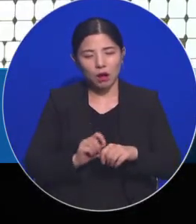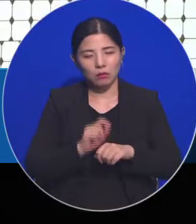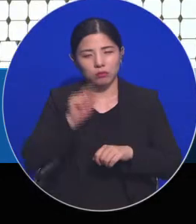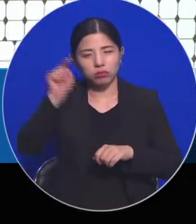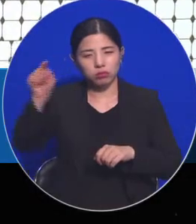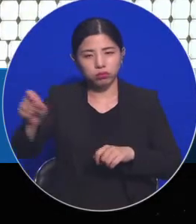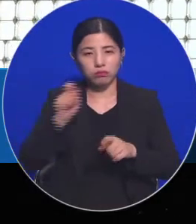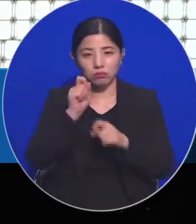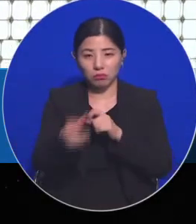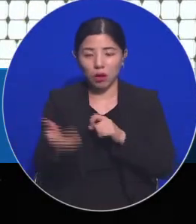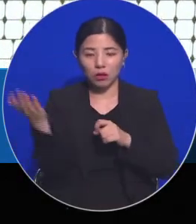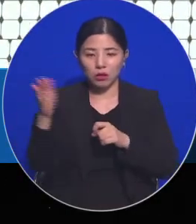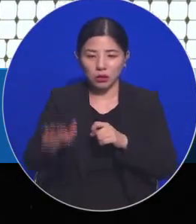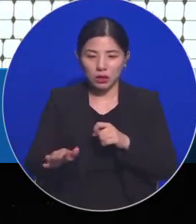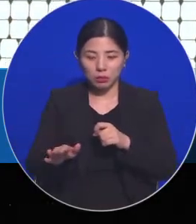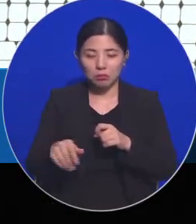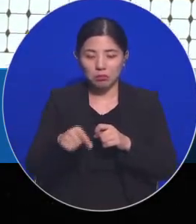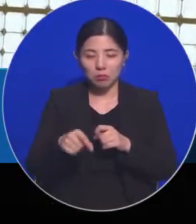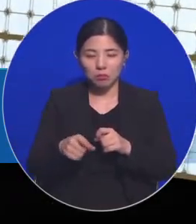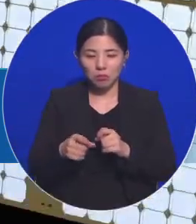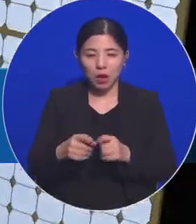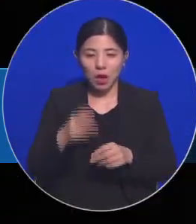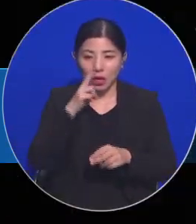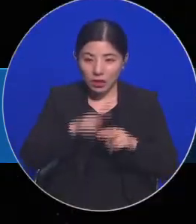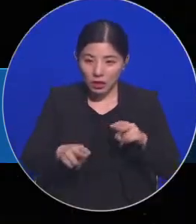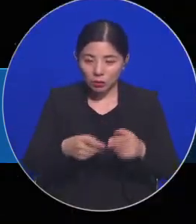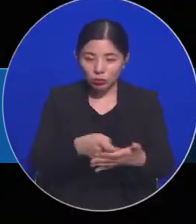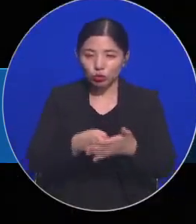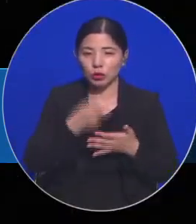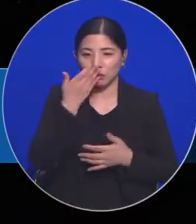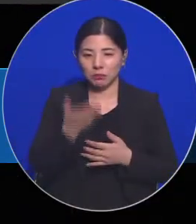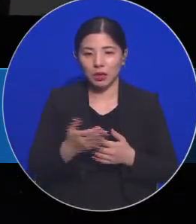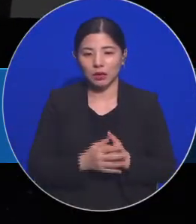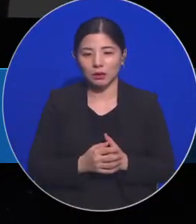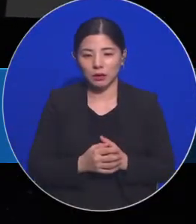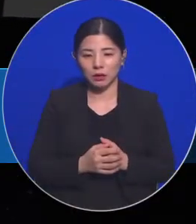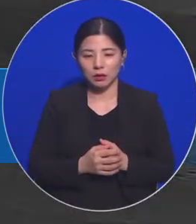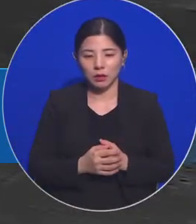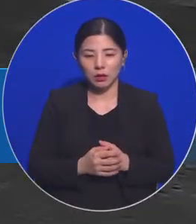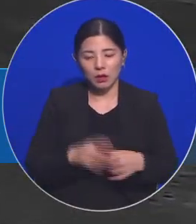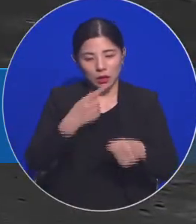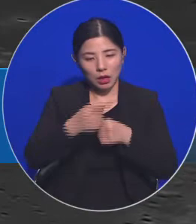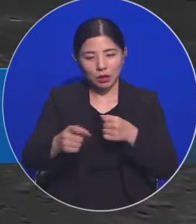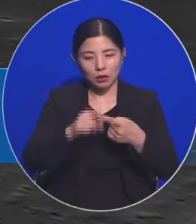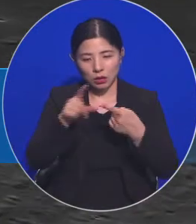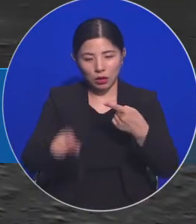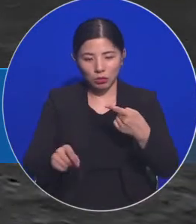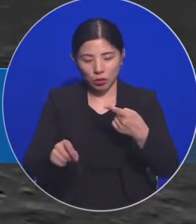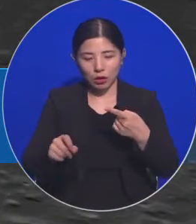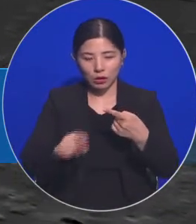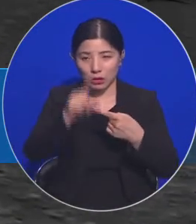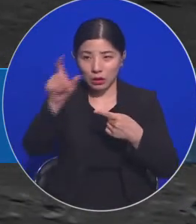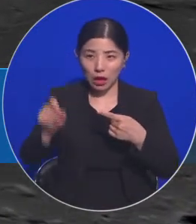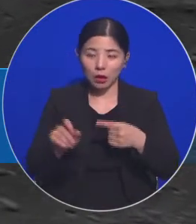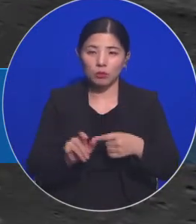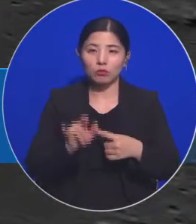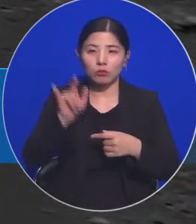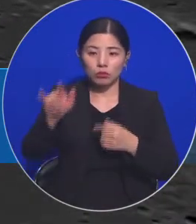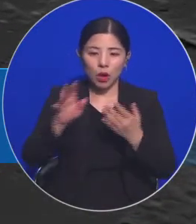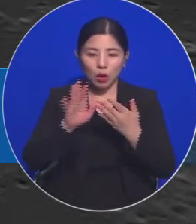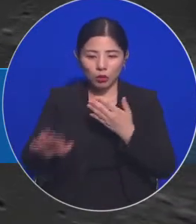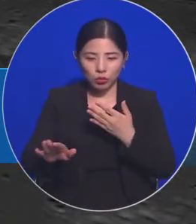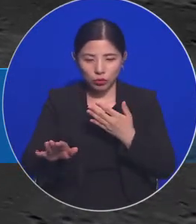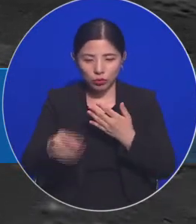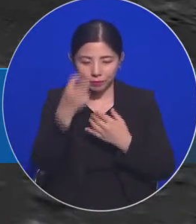길지만 연료를 상당량 절감할 수 있는 장점이 있습니다. 다누리는 내년 1월 달 궤도 진입 후 탑재체 초기